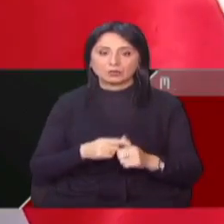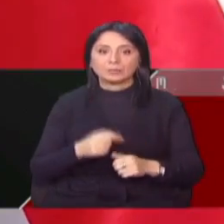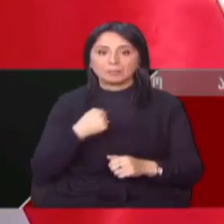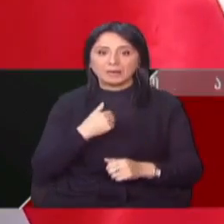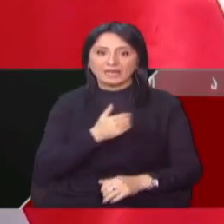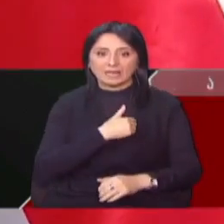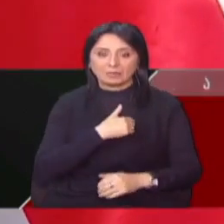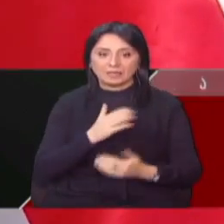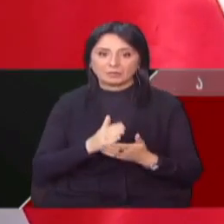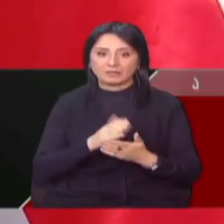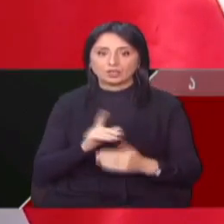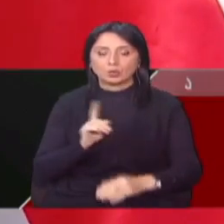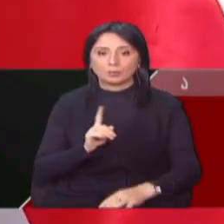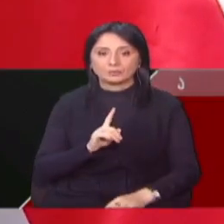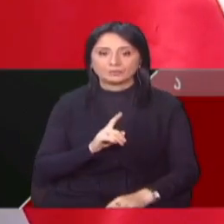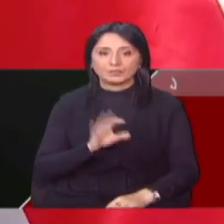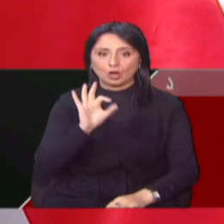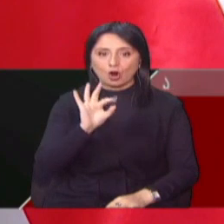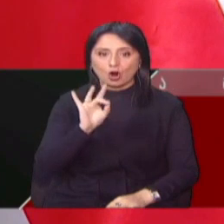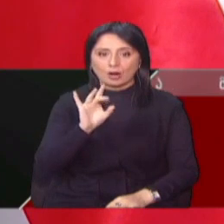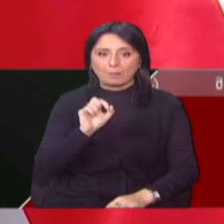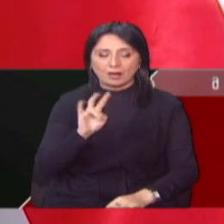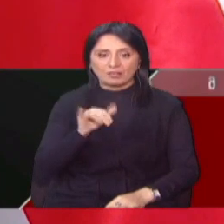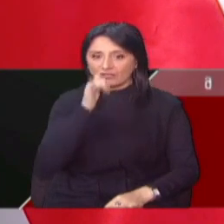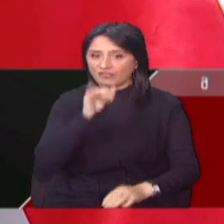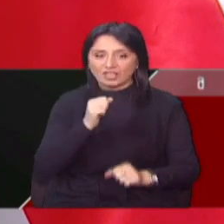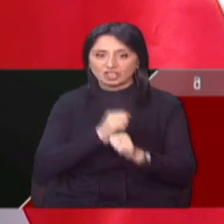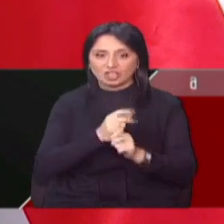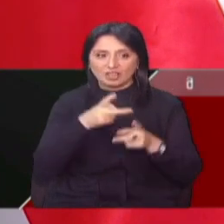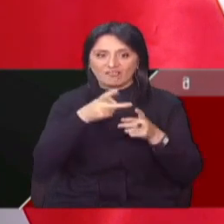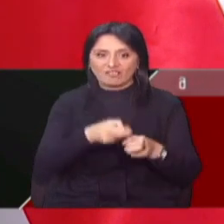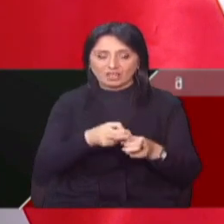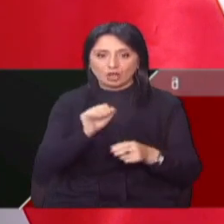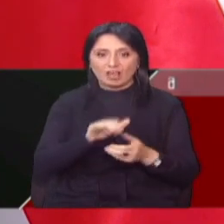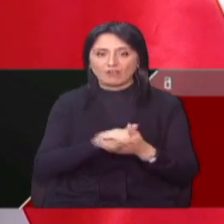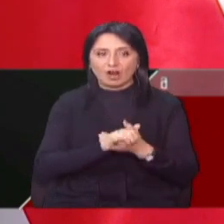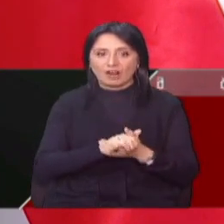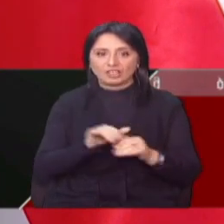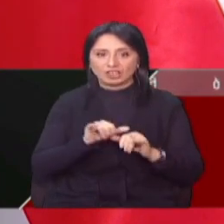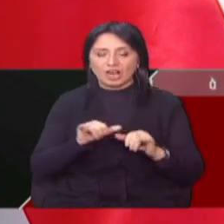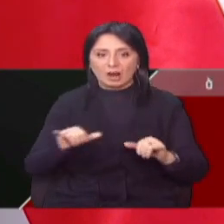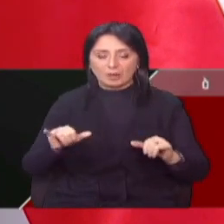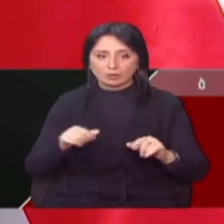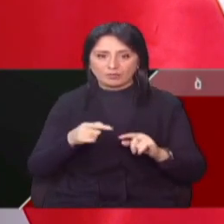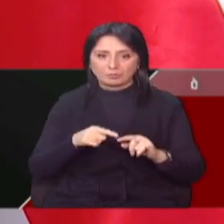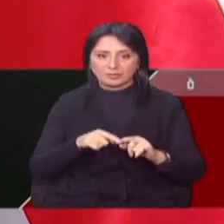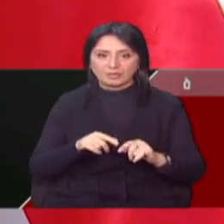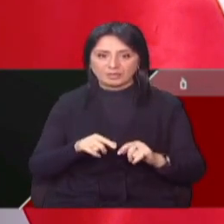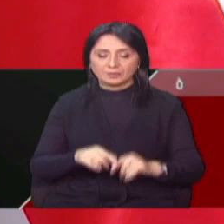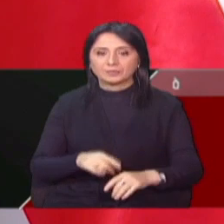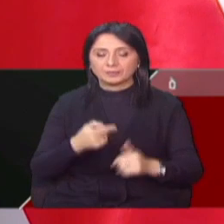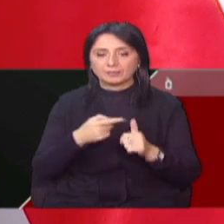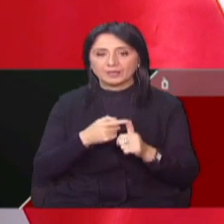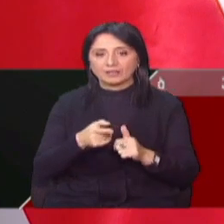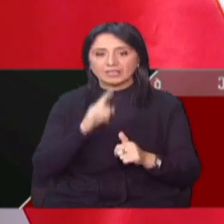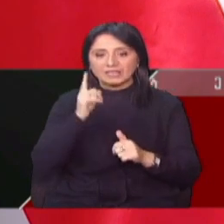Me imedi max rom. Orbani vershedzlebs veto daados Eurokavshiris gapartoebis am talgas